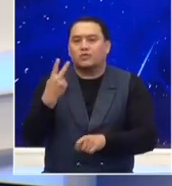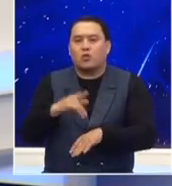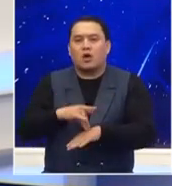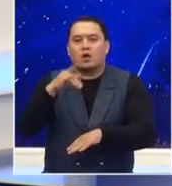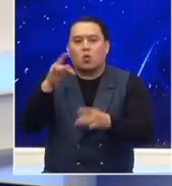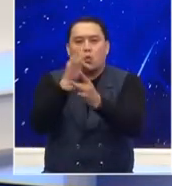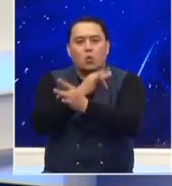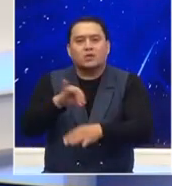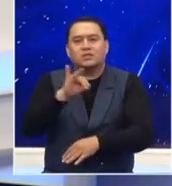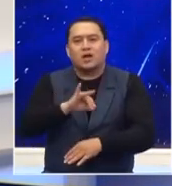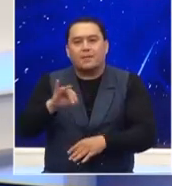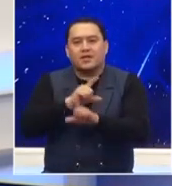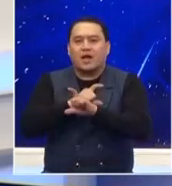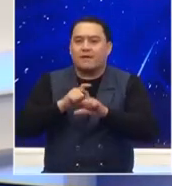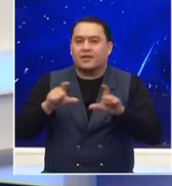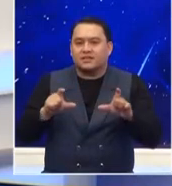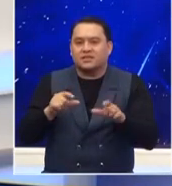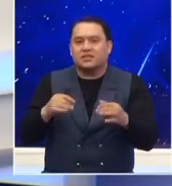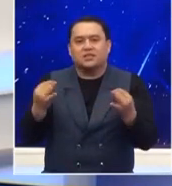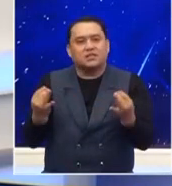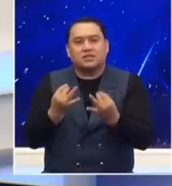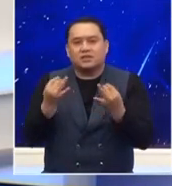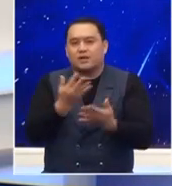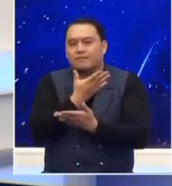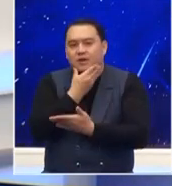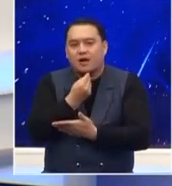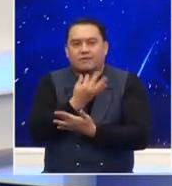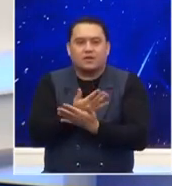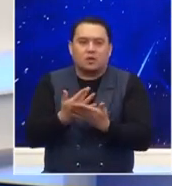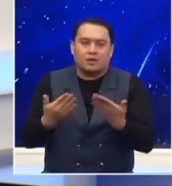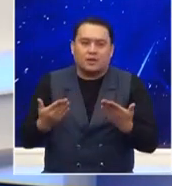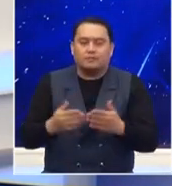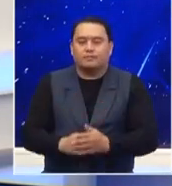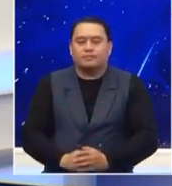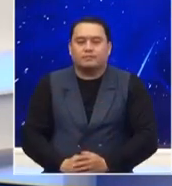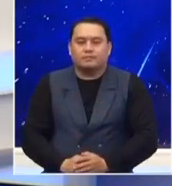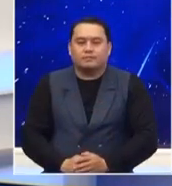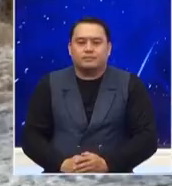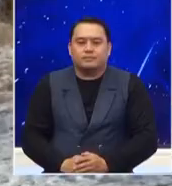двухэтажный культурно-исторический объект с загадочными многовековыми экспонатами.